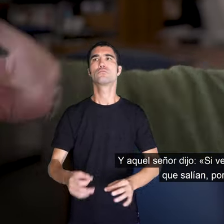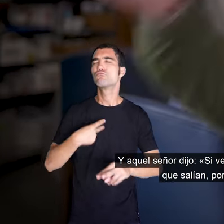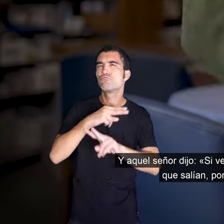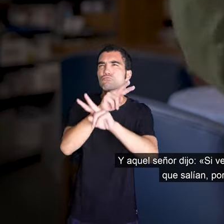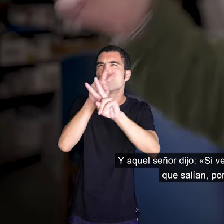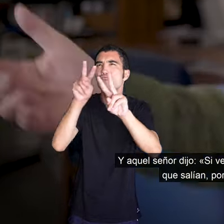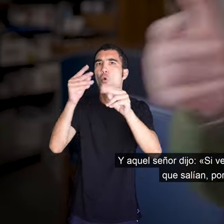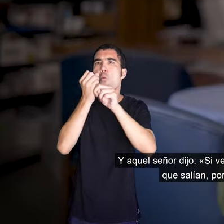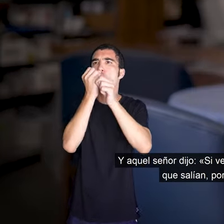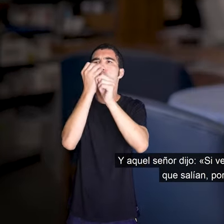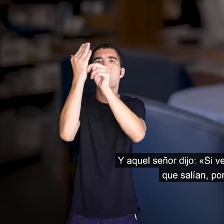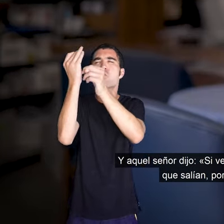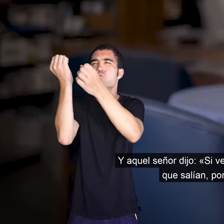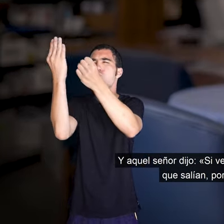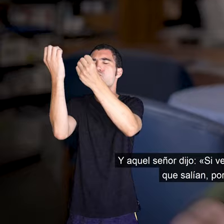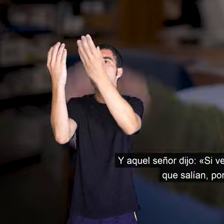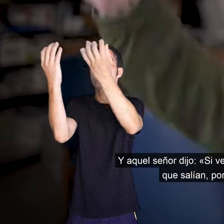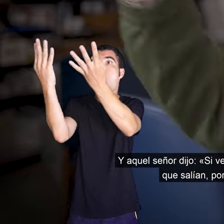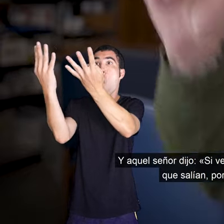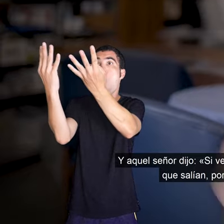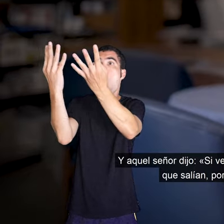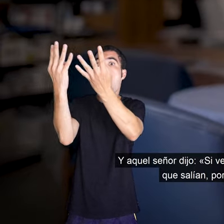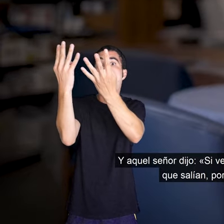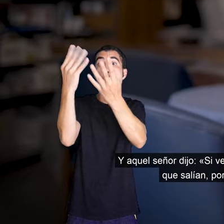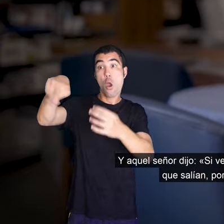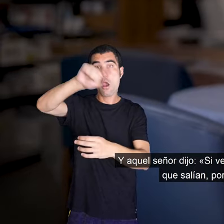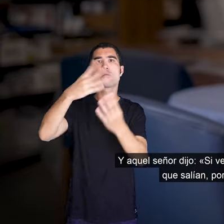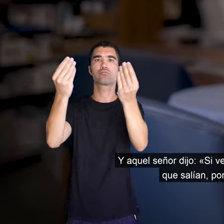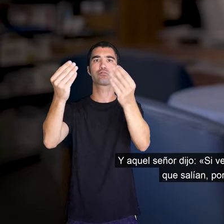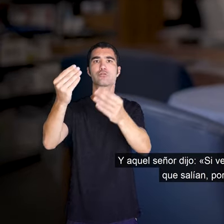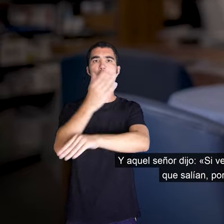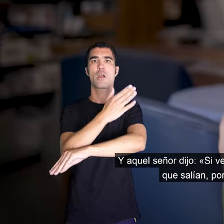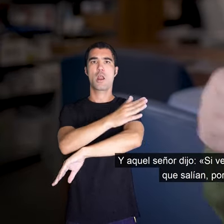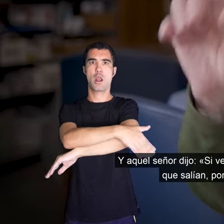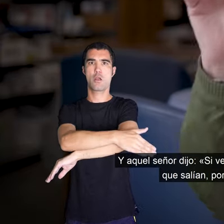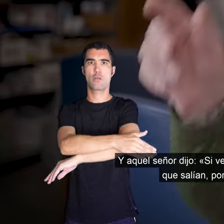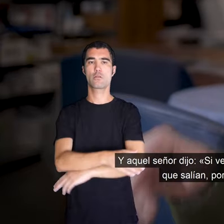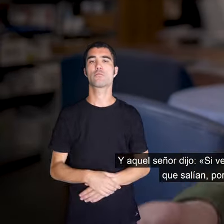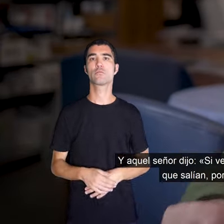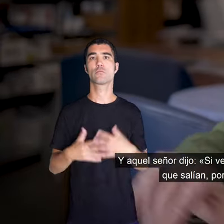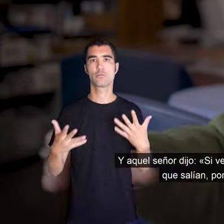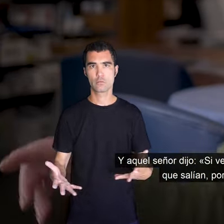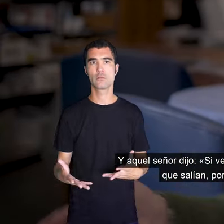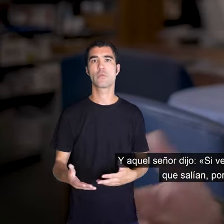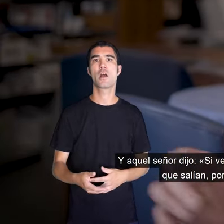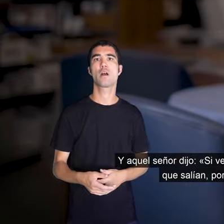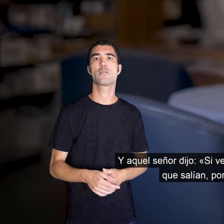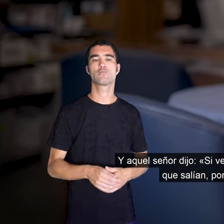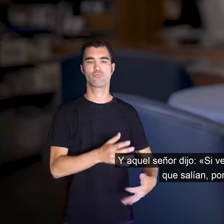veure moltes boles que sortien, perquè allà n'hi havia bastant de llagostès. Encara pescaven en